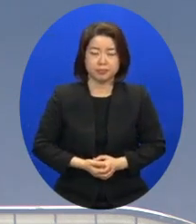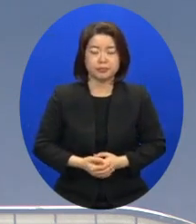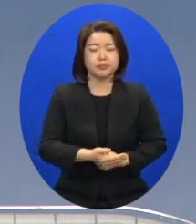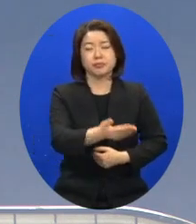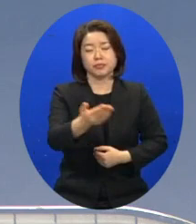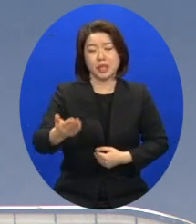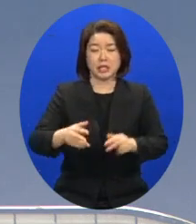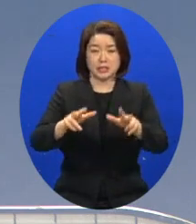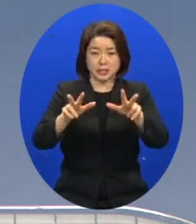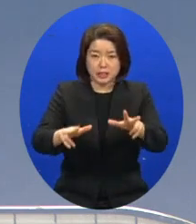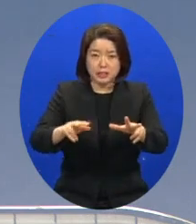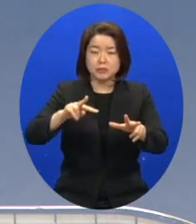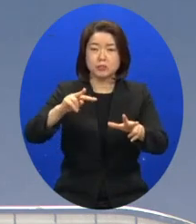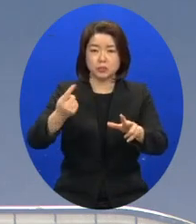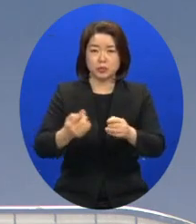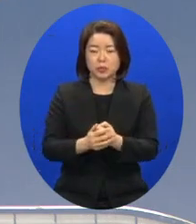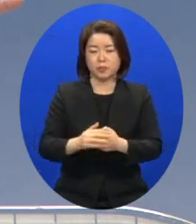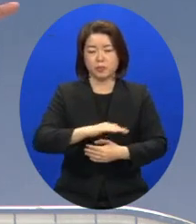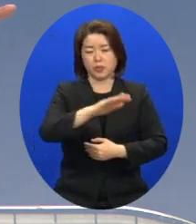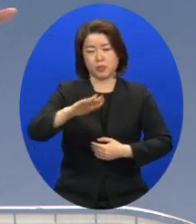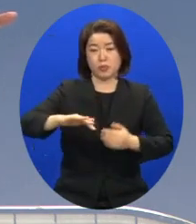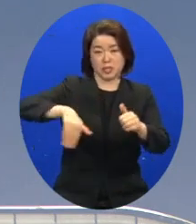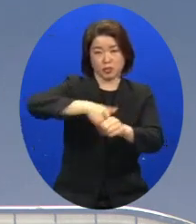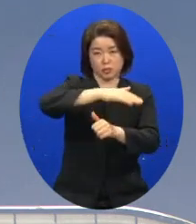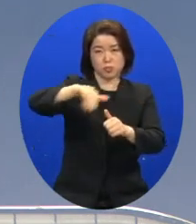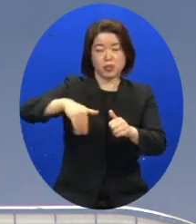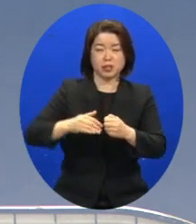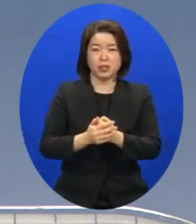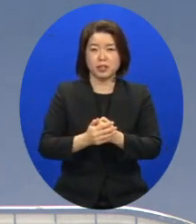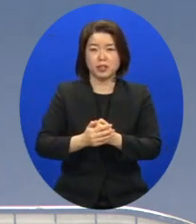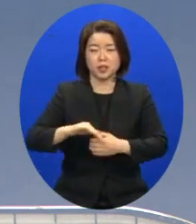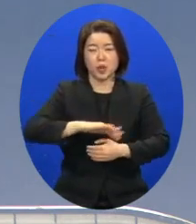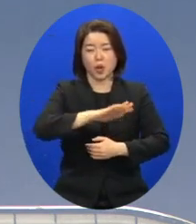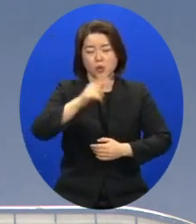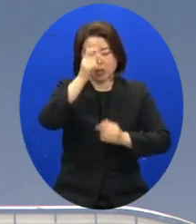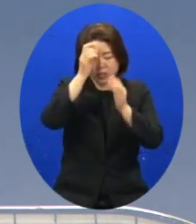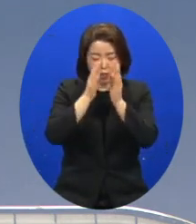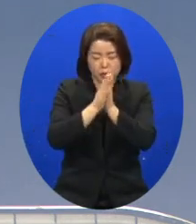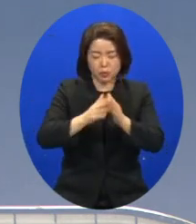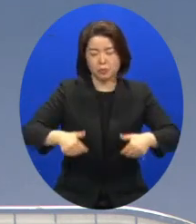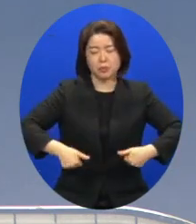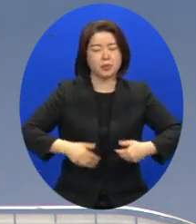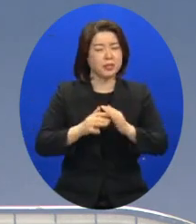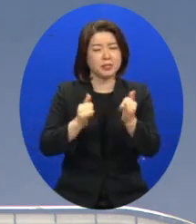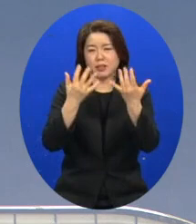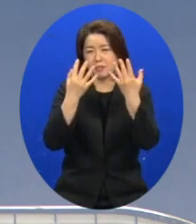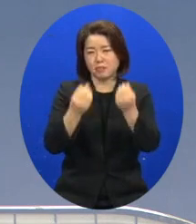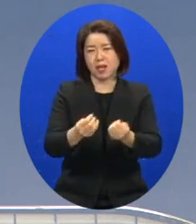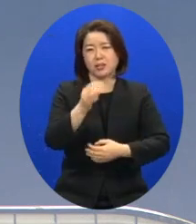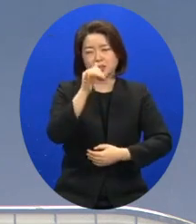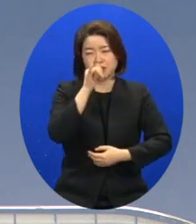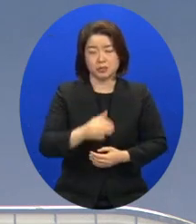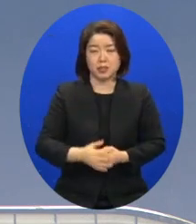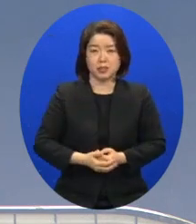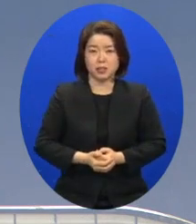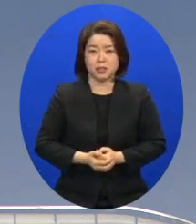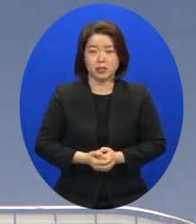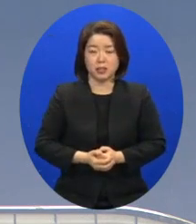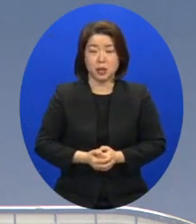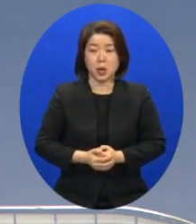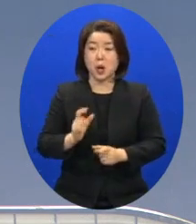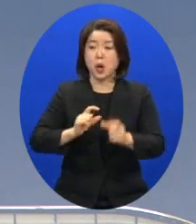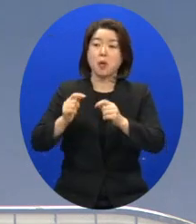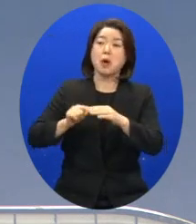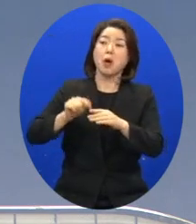여러분 지금도 우리 주변에는 우리의 기도가 필요한 이들이 많습니다 조금만 위에